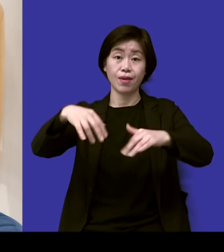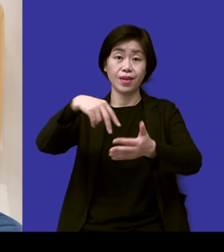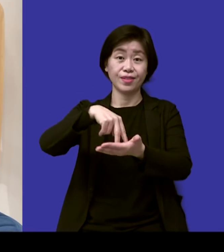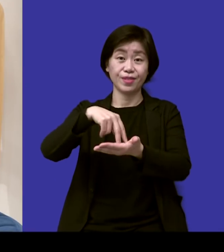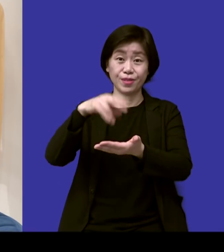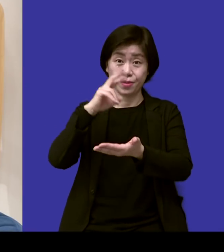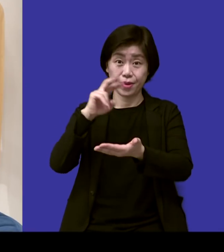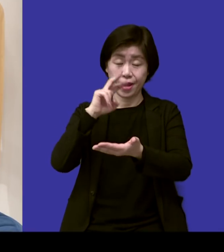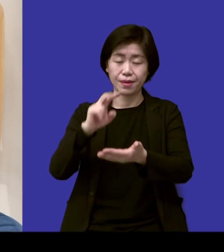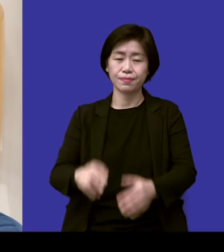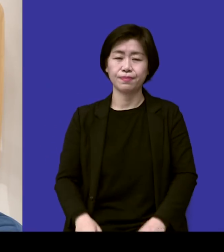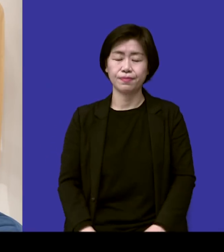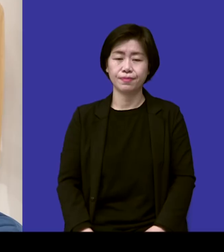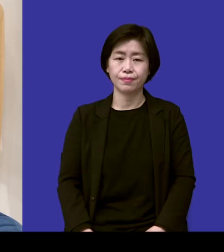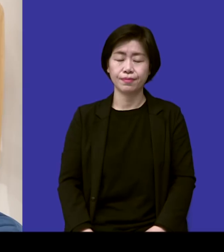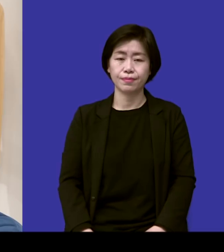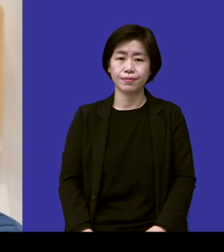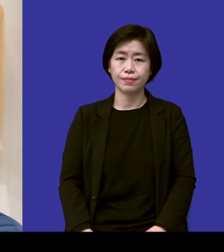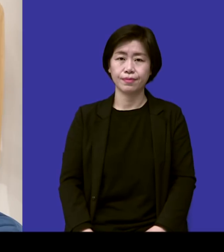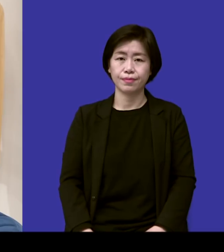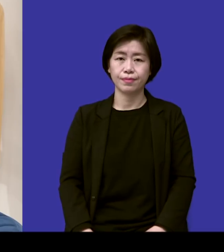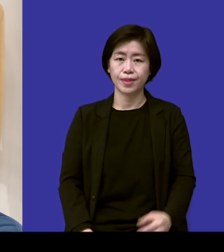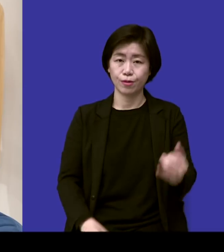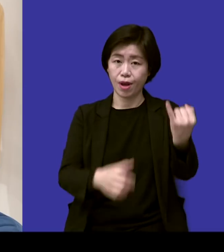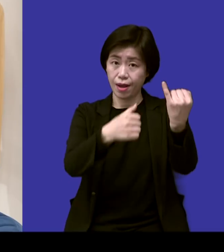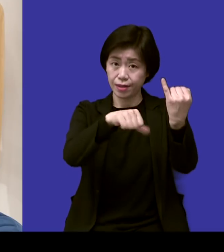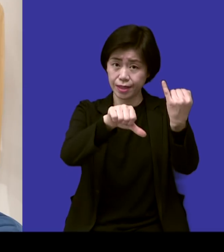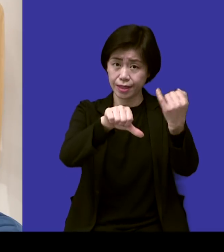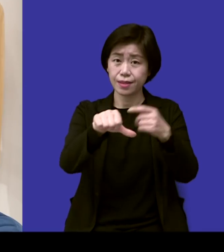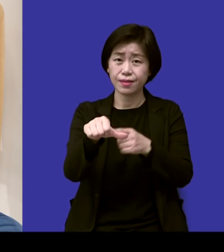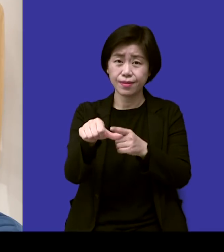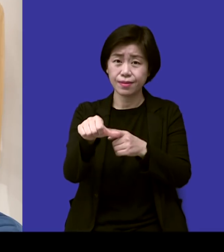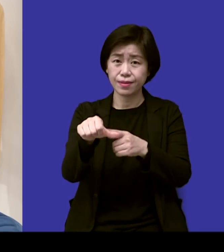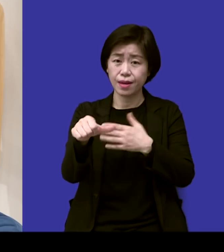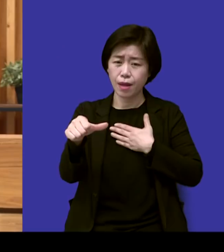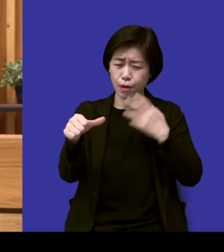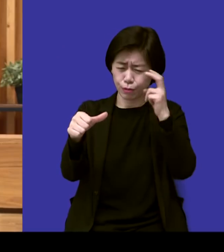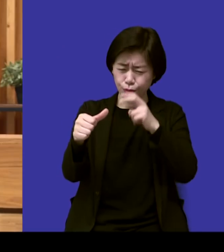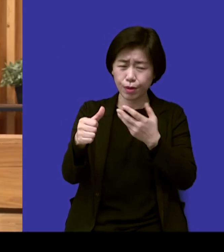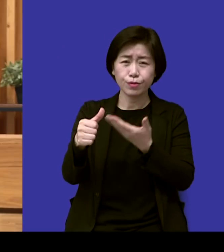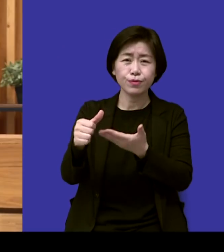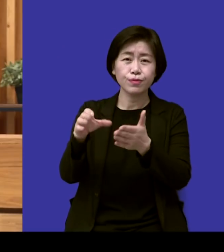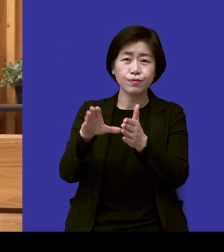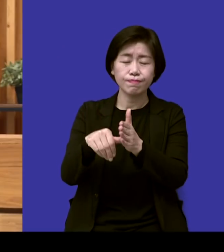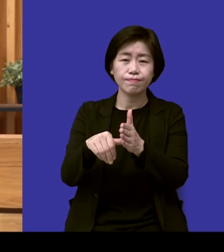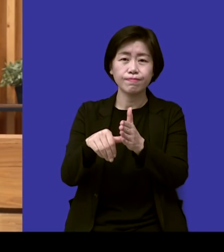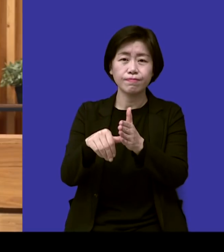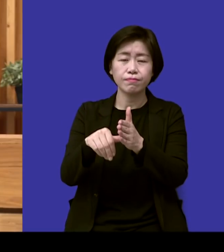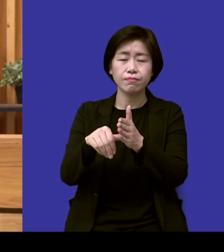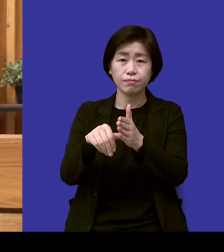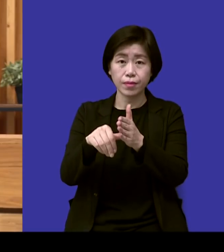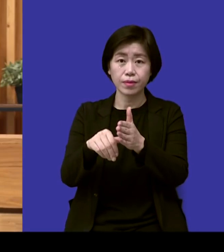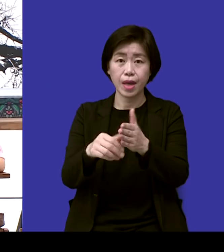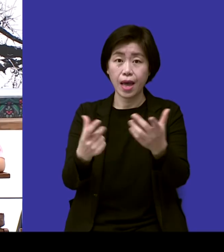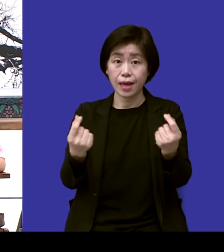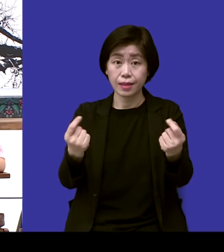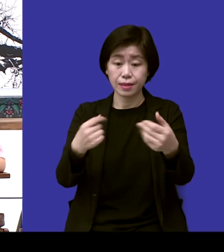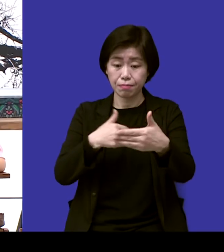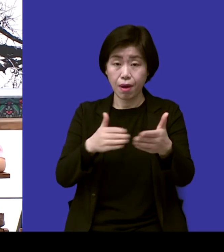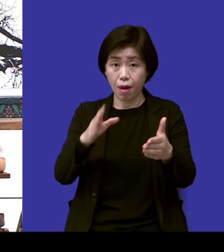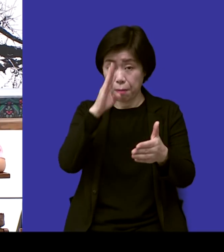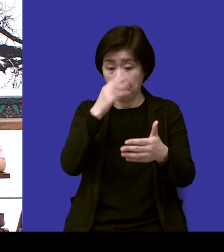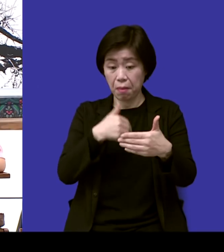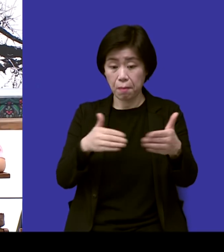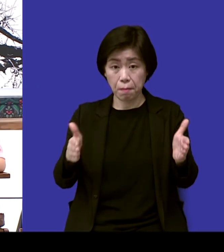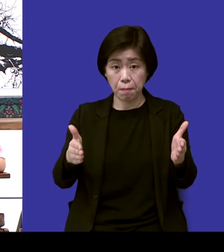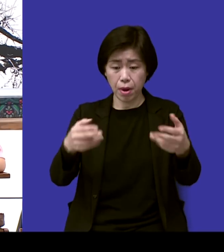선우를 병간호하면서 예, 조카. 예. 우리 아이만 힘든 게 아니더라고요. 그렇죠. 그렇죠. 옆에 있는 아이, 맞아요, 그 옆에 맞아요. 있는 아이, 어린이 맞아요. 너무